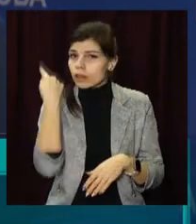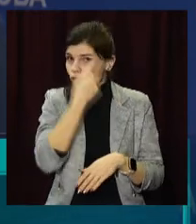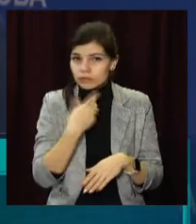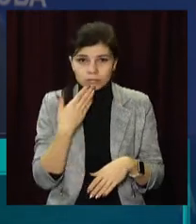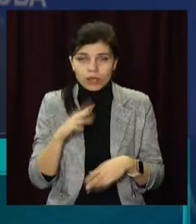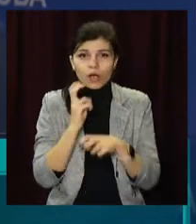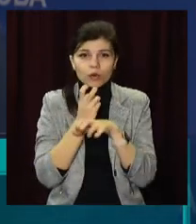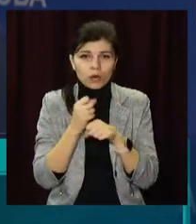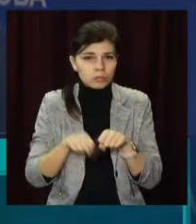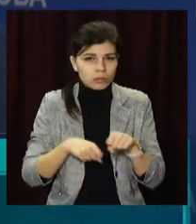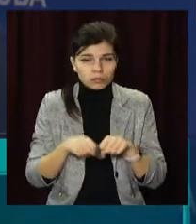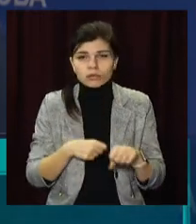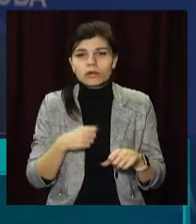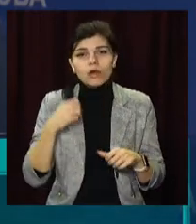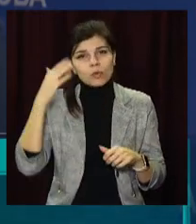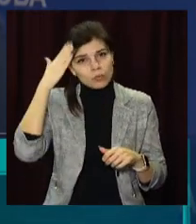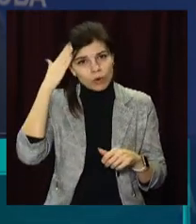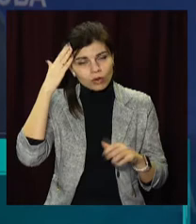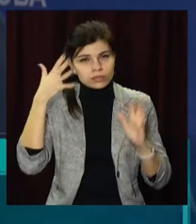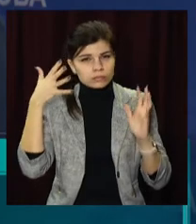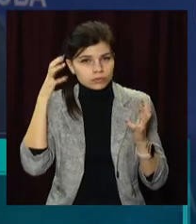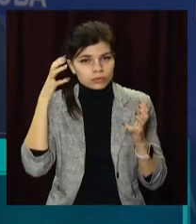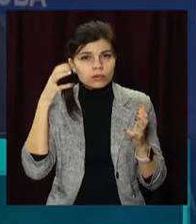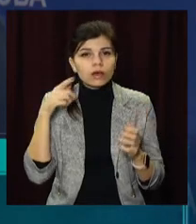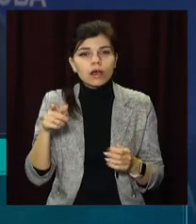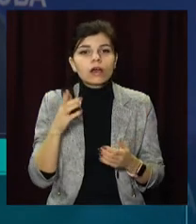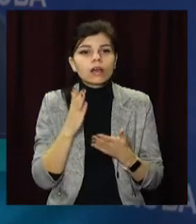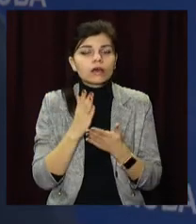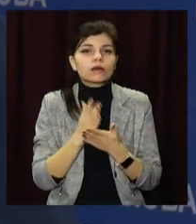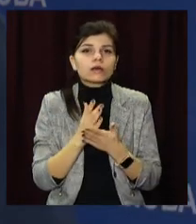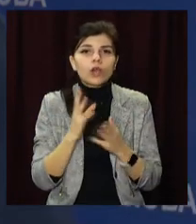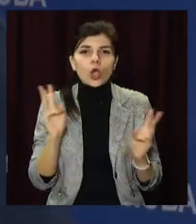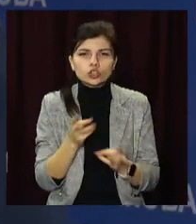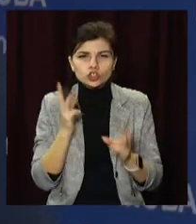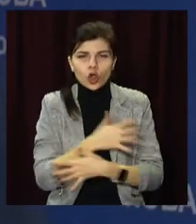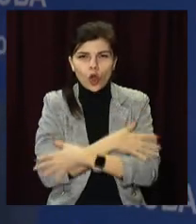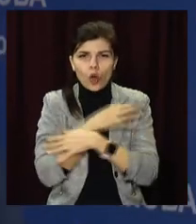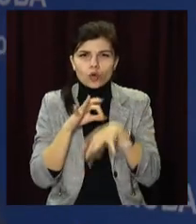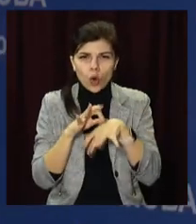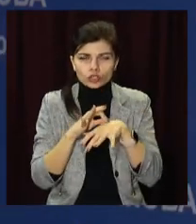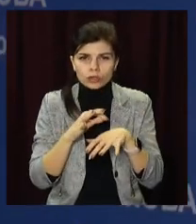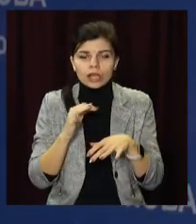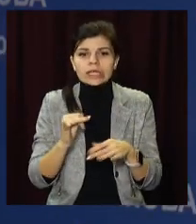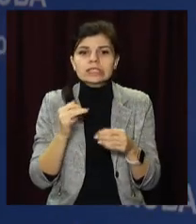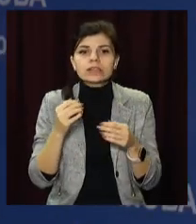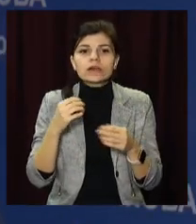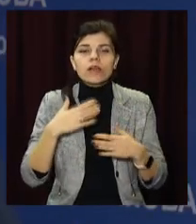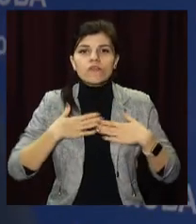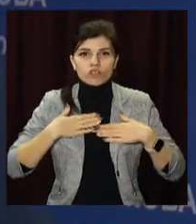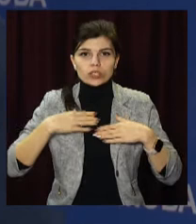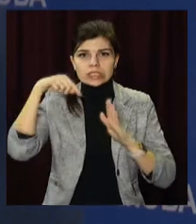вражені дихальні шляхи опіками і закрита травма грудної клітини. Він оперований,